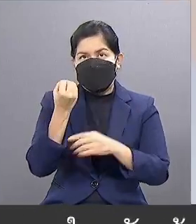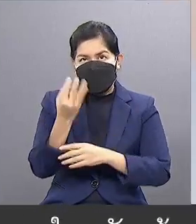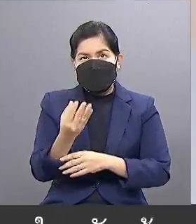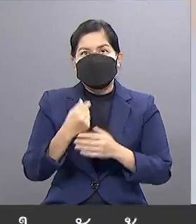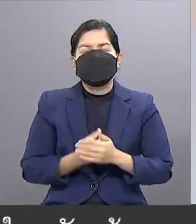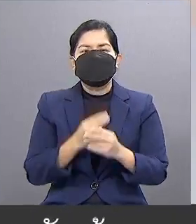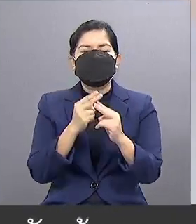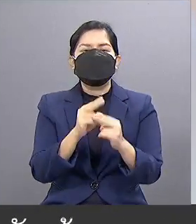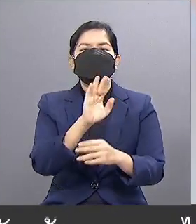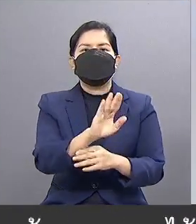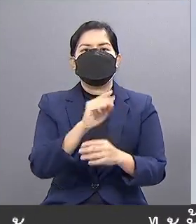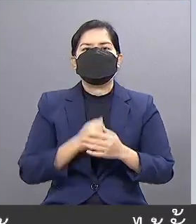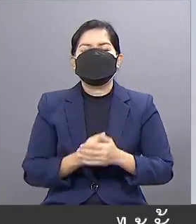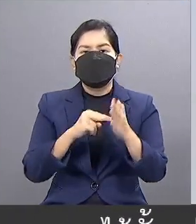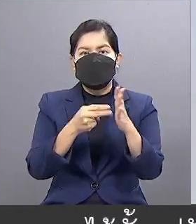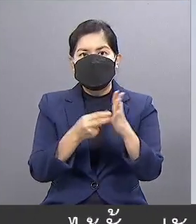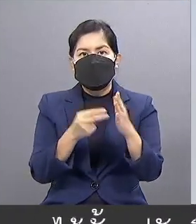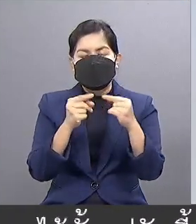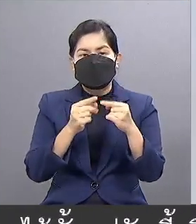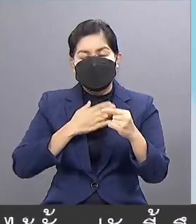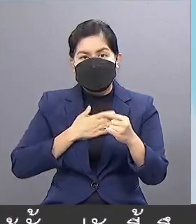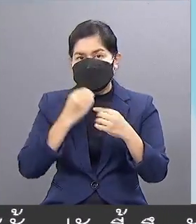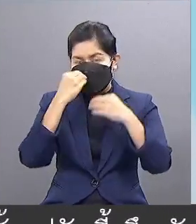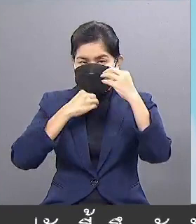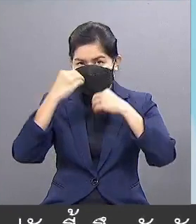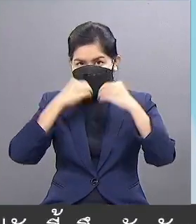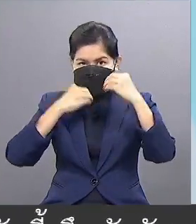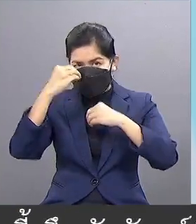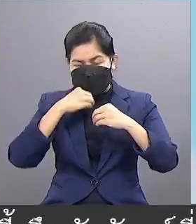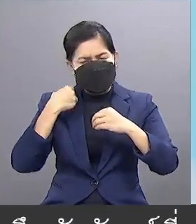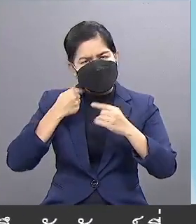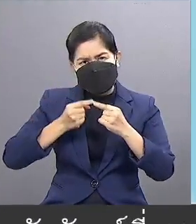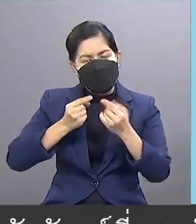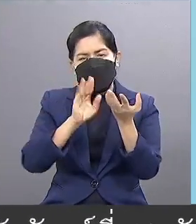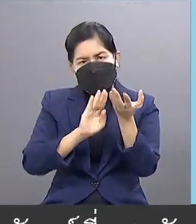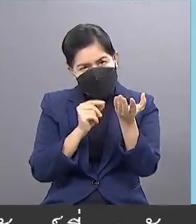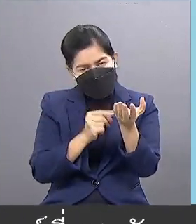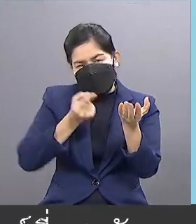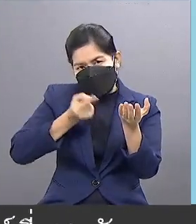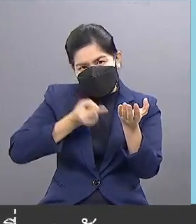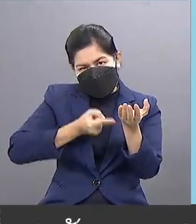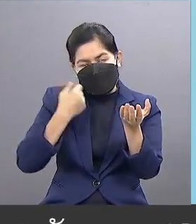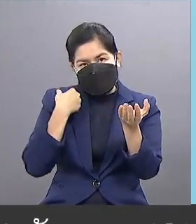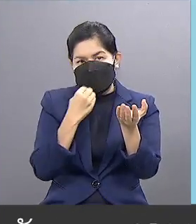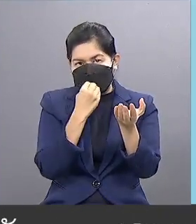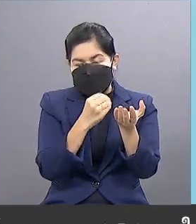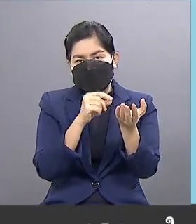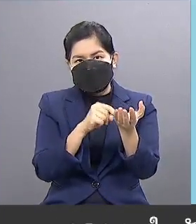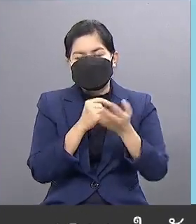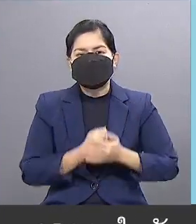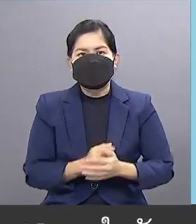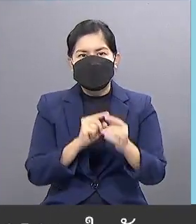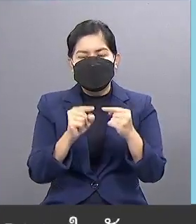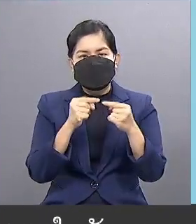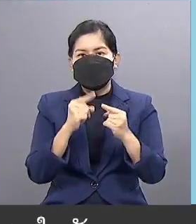ก็แปลว่าร่างกายของเราได้รับเบต้าแคโรทีนมากเกินไปแต่ไม่ต้องตกใจนะคะภาวะนี้ไม่ได้ทำอันตรายให้กับร่างกาย